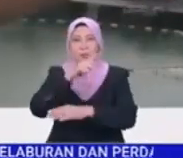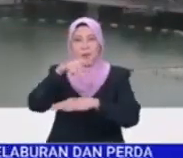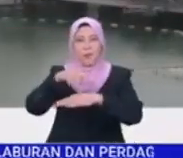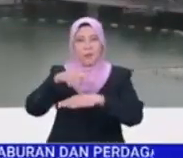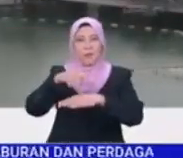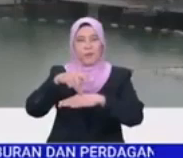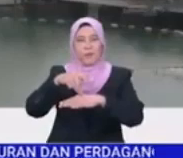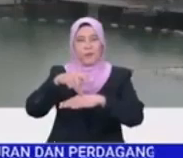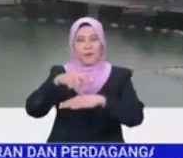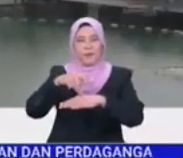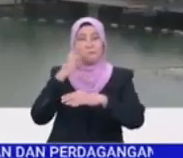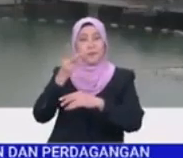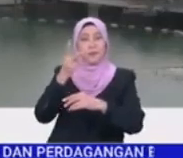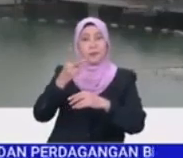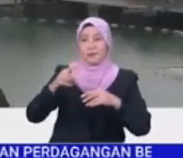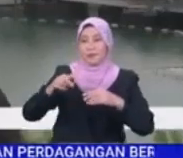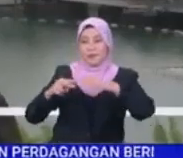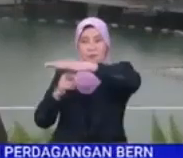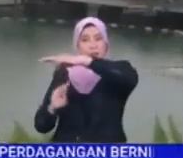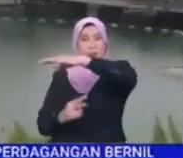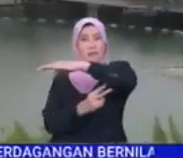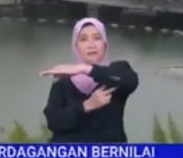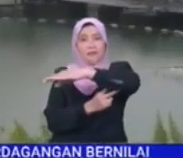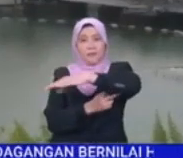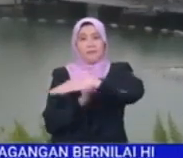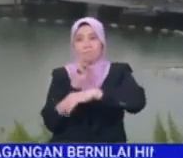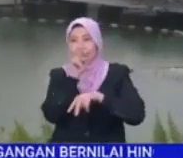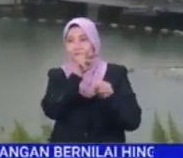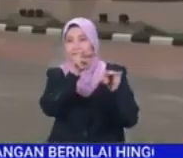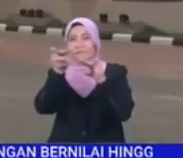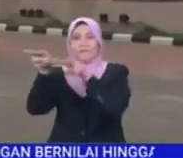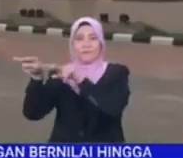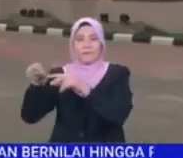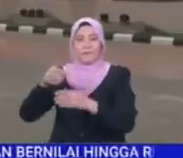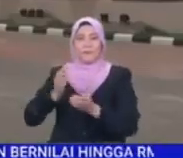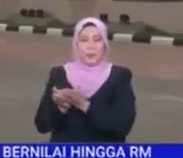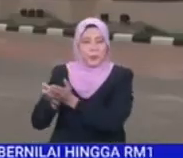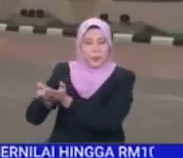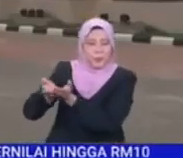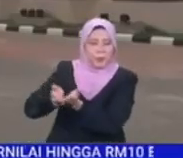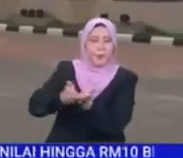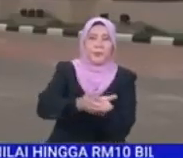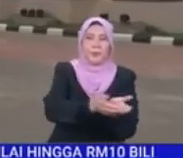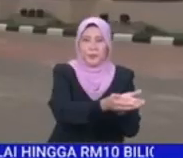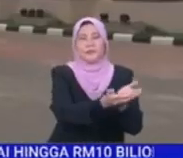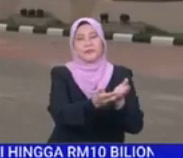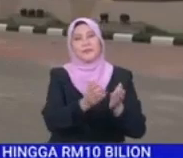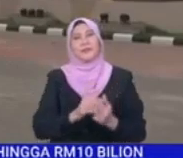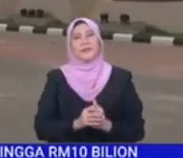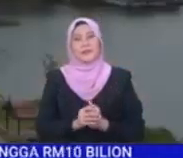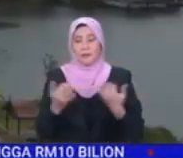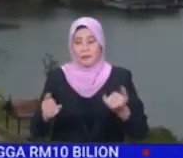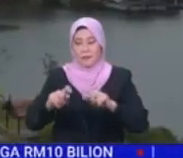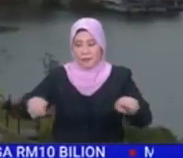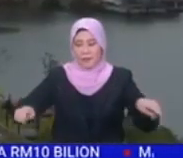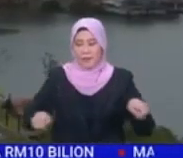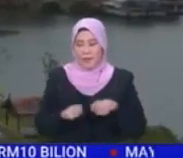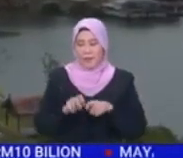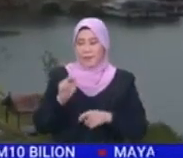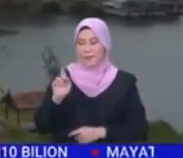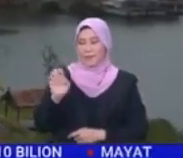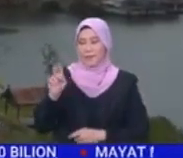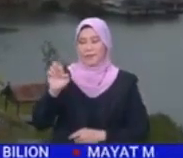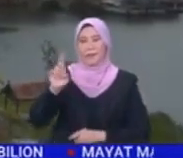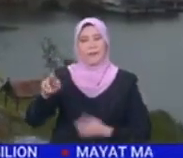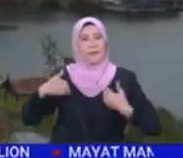tu tengok inilah jamatonik pusing Pulau ni keliling tambah menarik apabila Tasik Kenya kini mempunyai